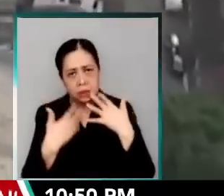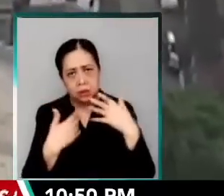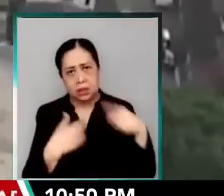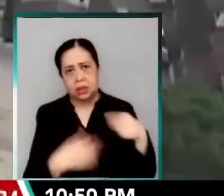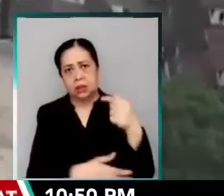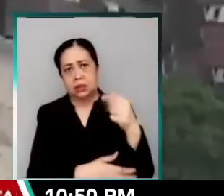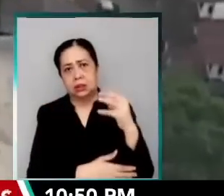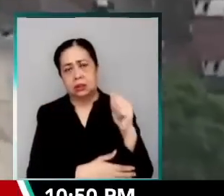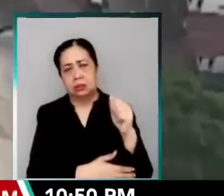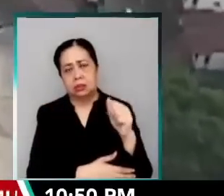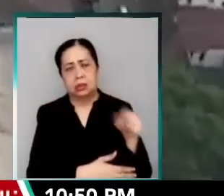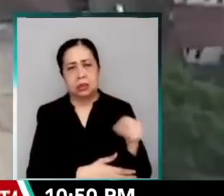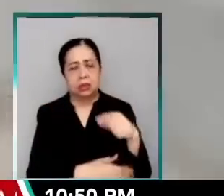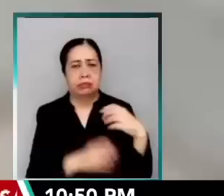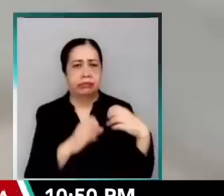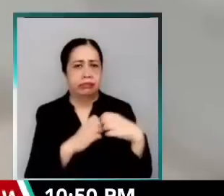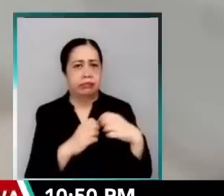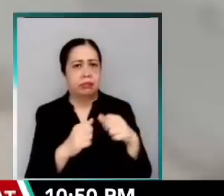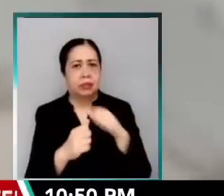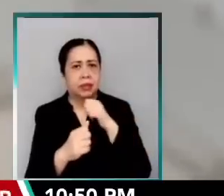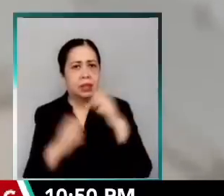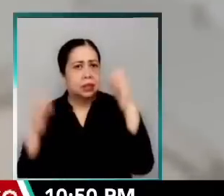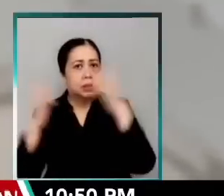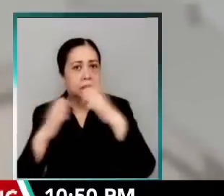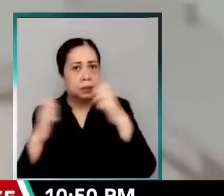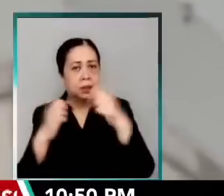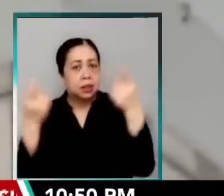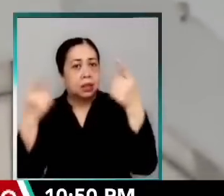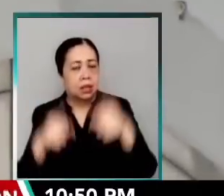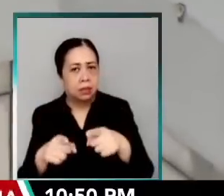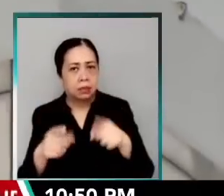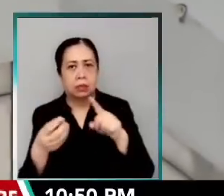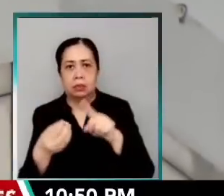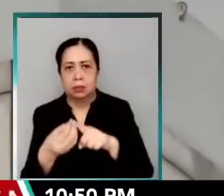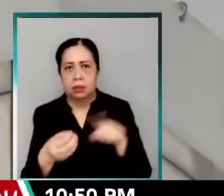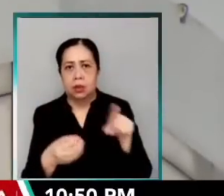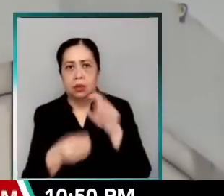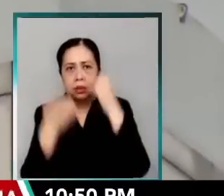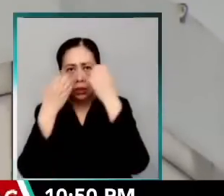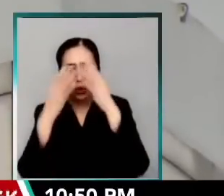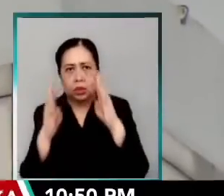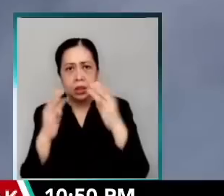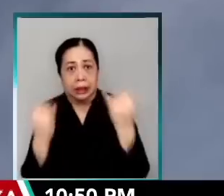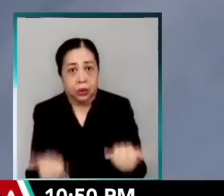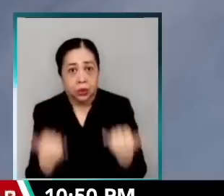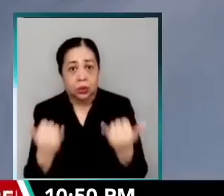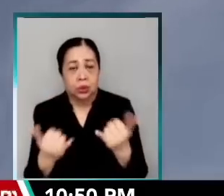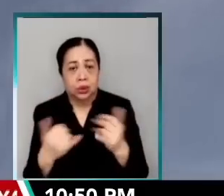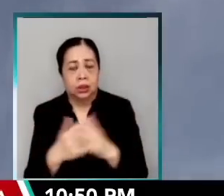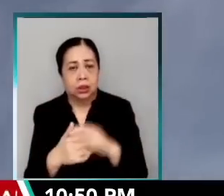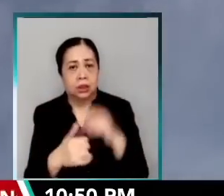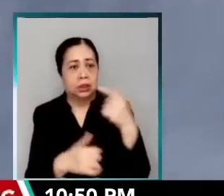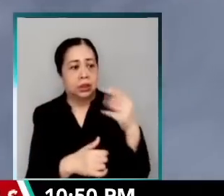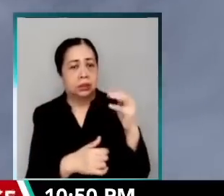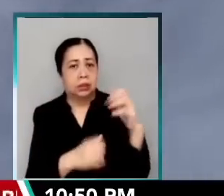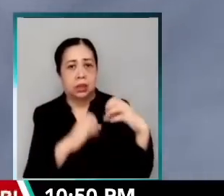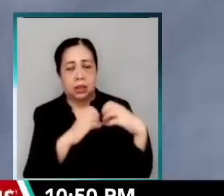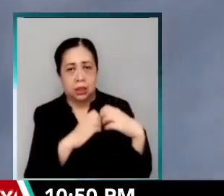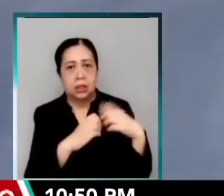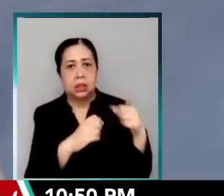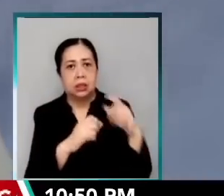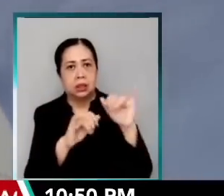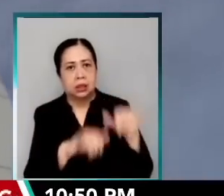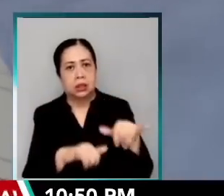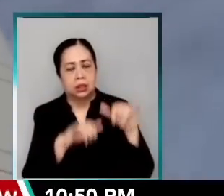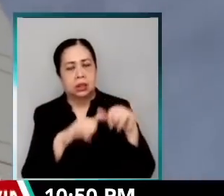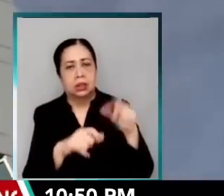Network ang hindi inaasahang pangyayari kaugnay sa Eat Bulaga ngayong araw. Ang GMA ang naging tahanan ng Eat